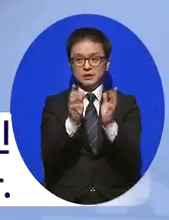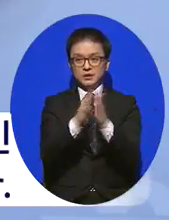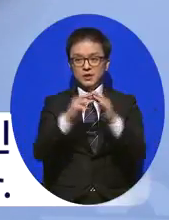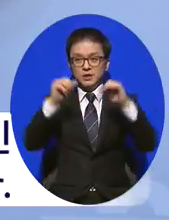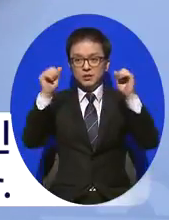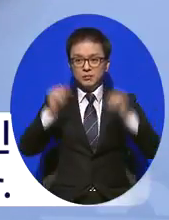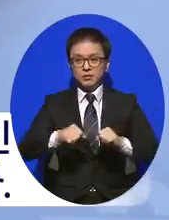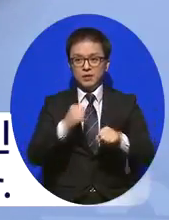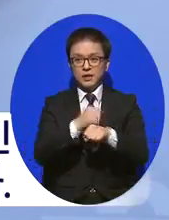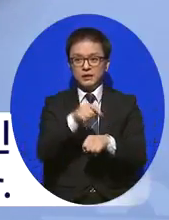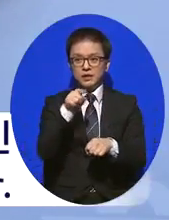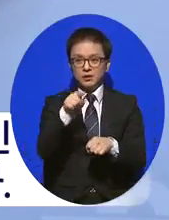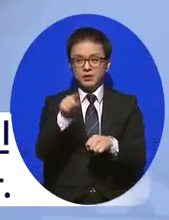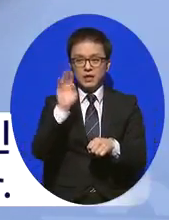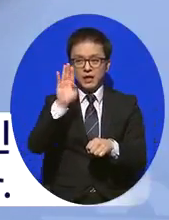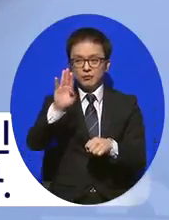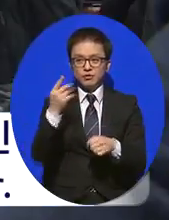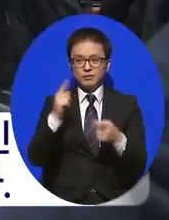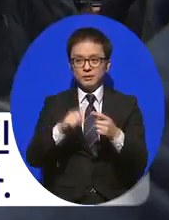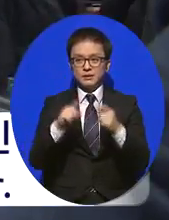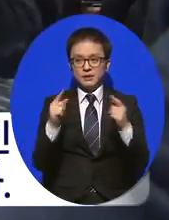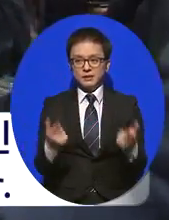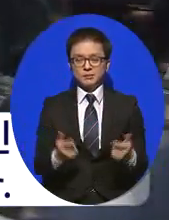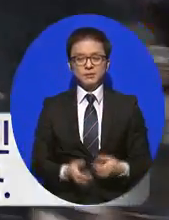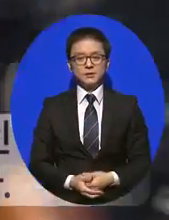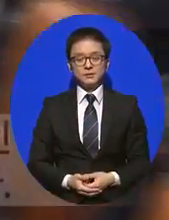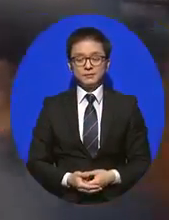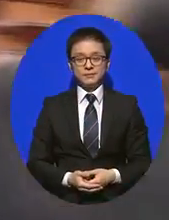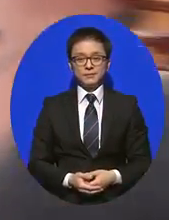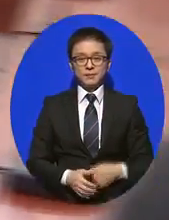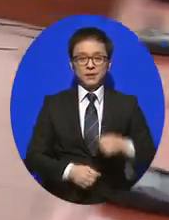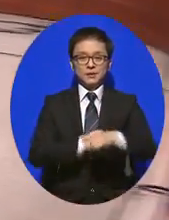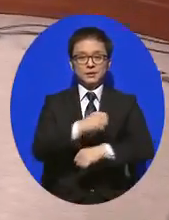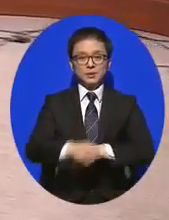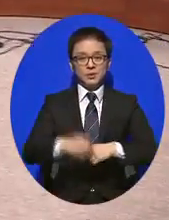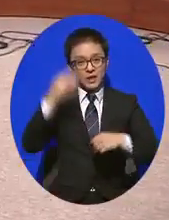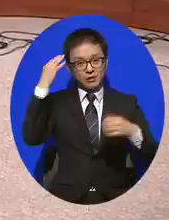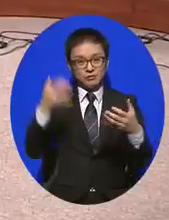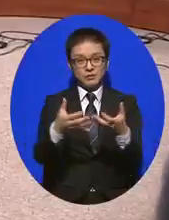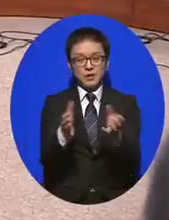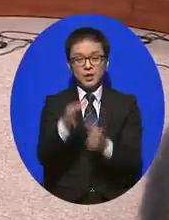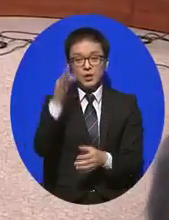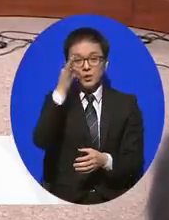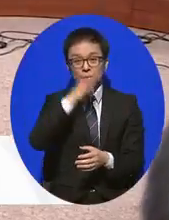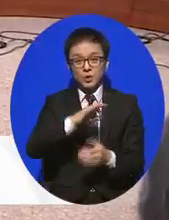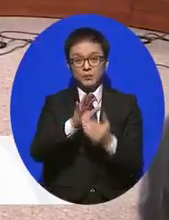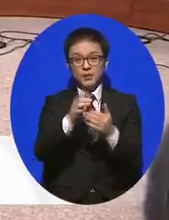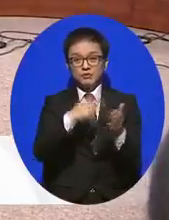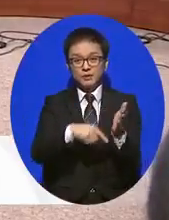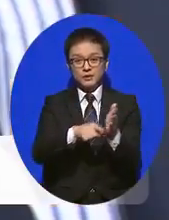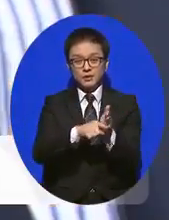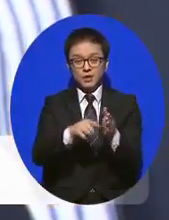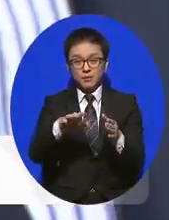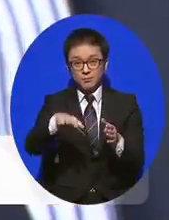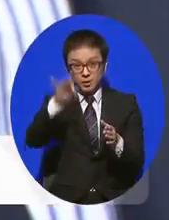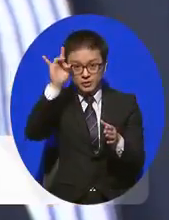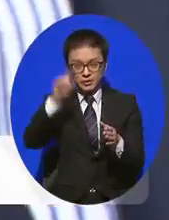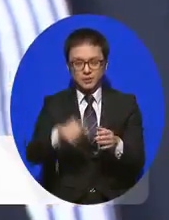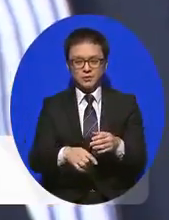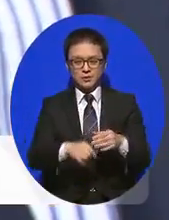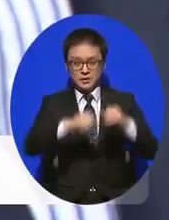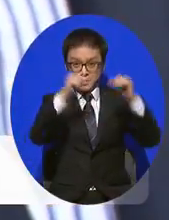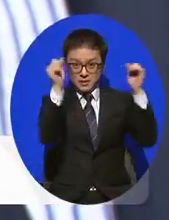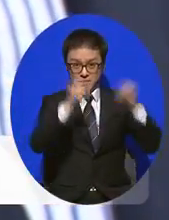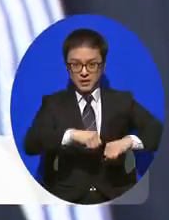것은 순서가 맞지 않습니다. 자유한국당은 효력 발생을 막기 위해 우선 법원에 집행정지